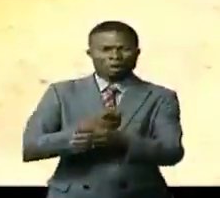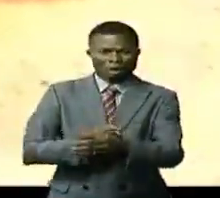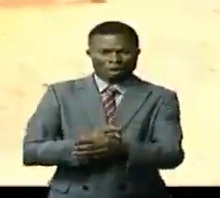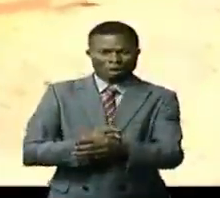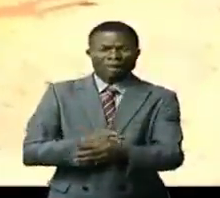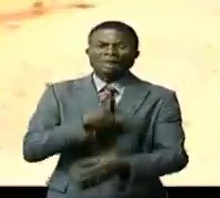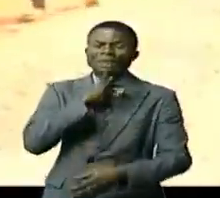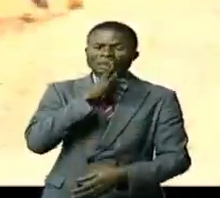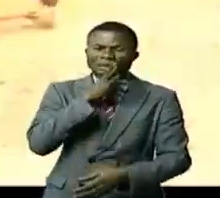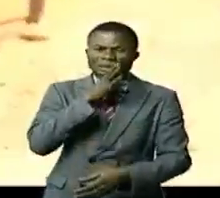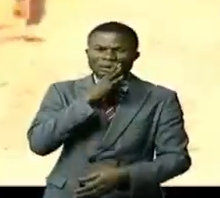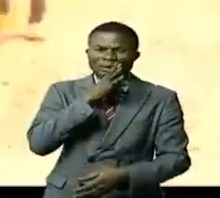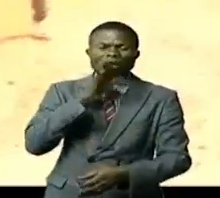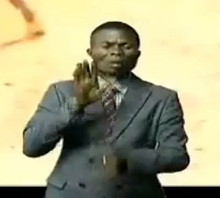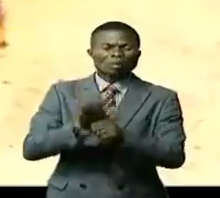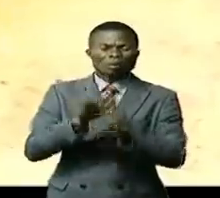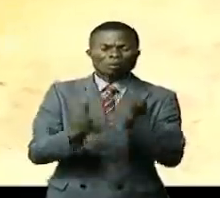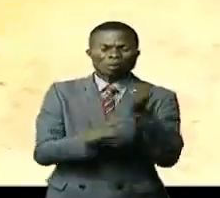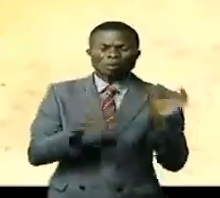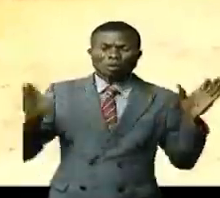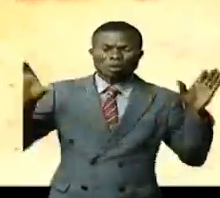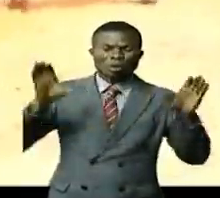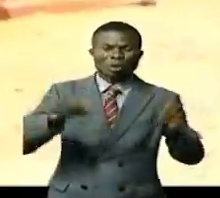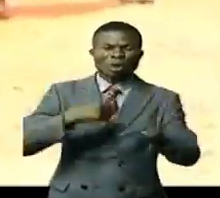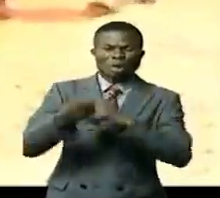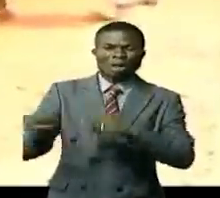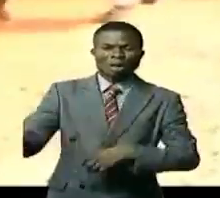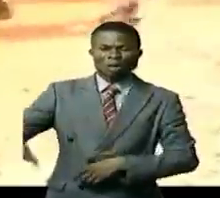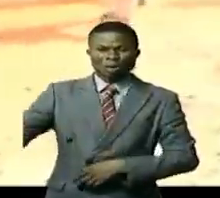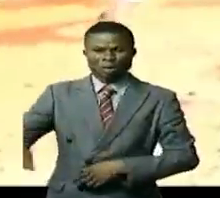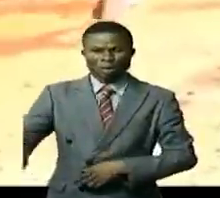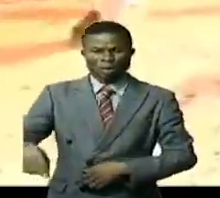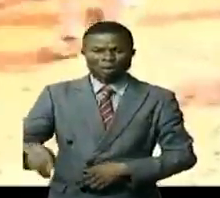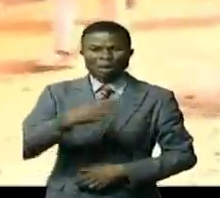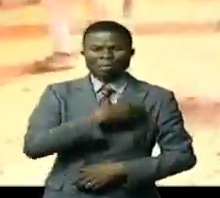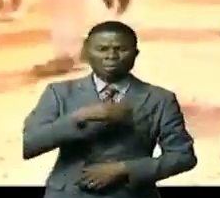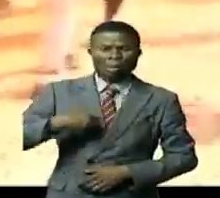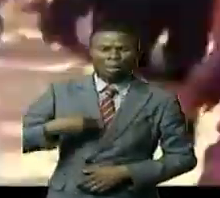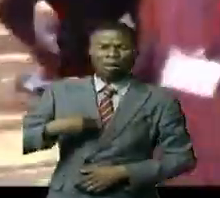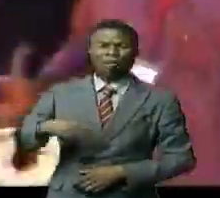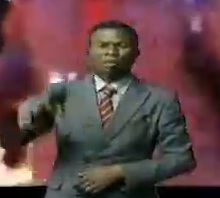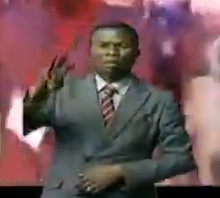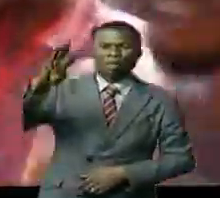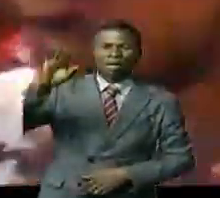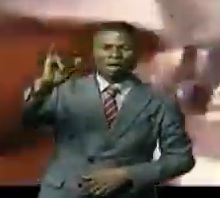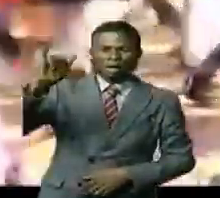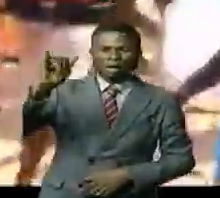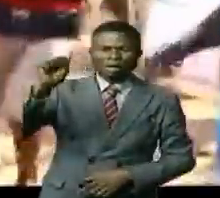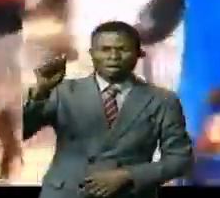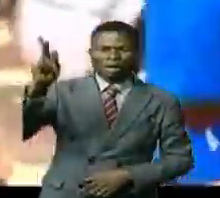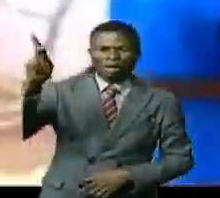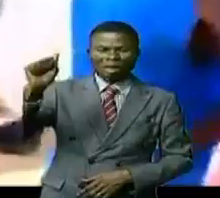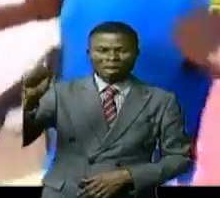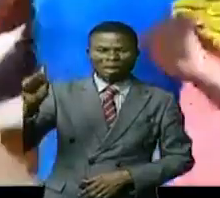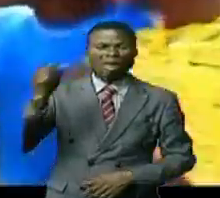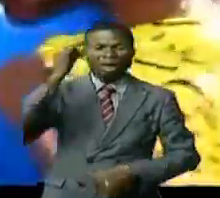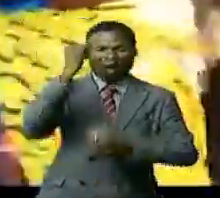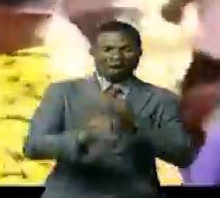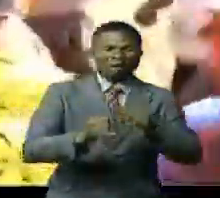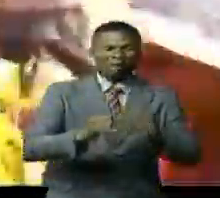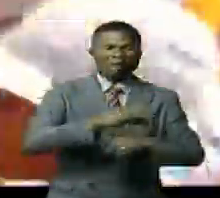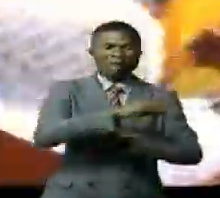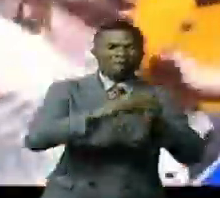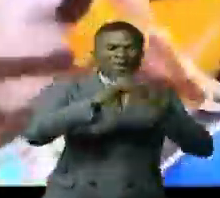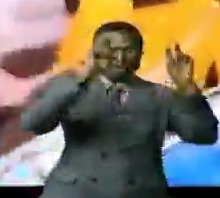drainé une foule immense, est partie du rond-point Mamayaka pour chiter au centre-ville où les jeunes